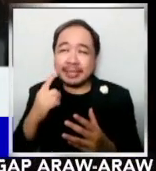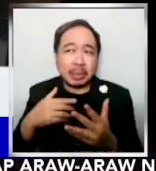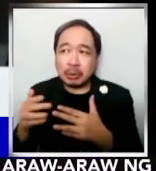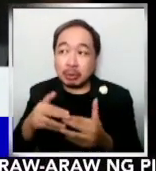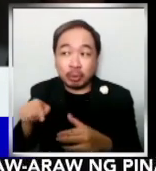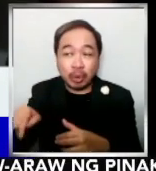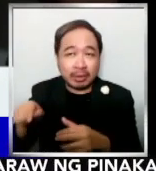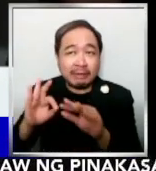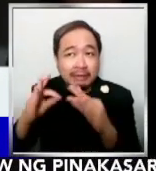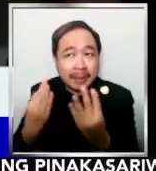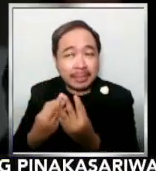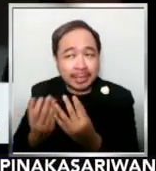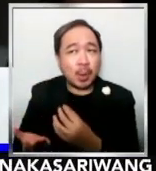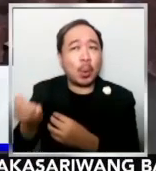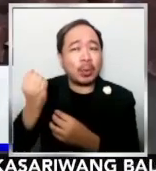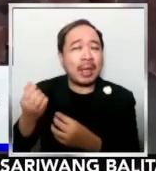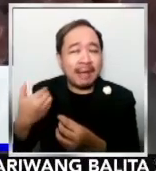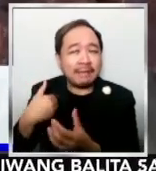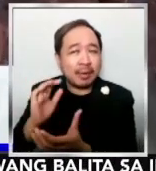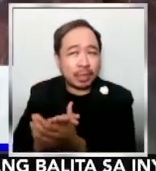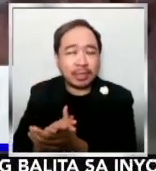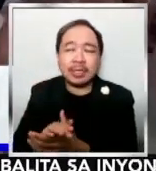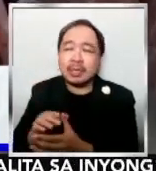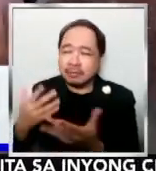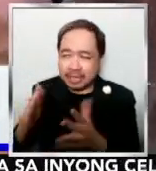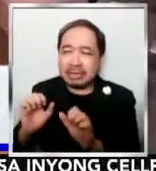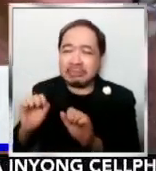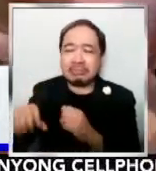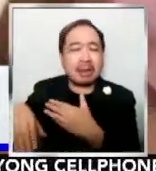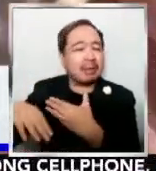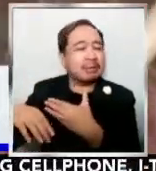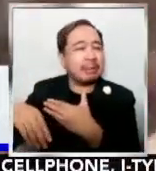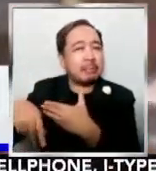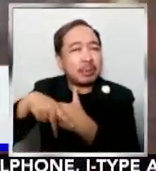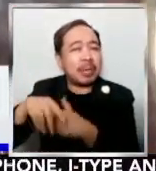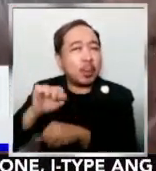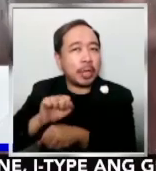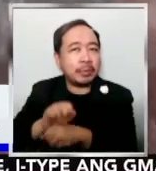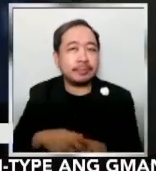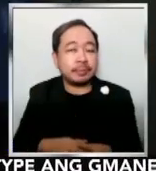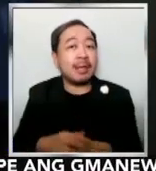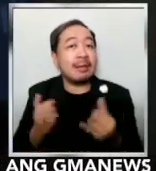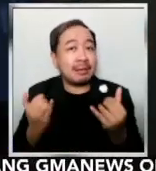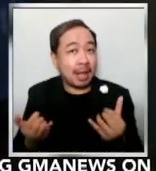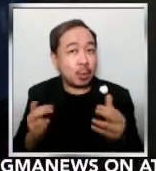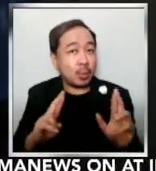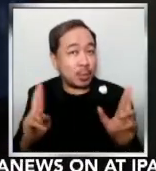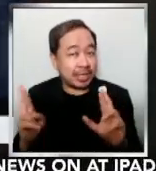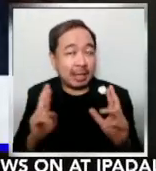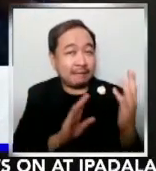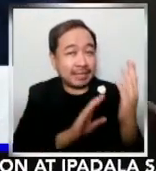meron silang permanente yung trabaho. Ngayong magbabalik face-to-face classes ng mga estudyante sa Agosto, masaya ang